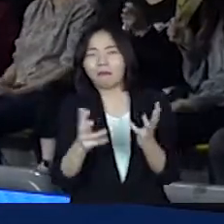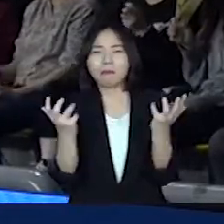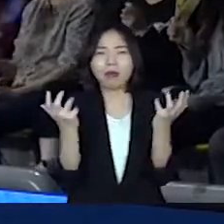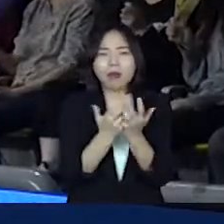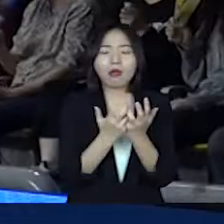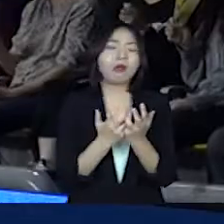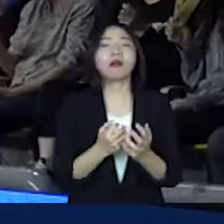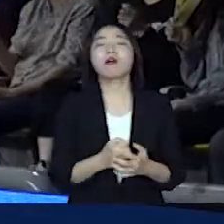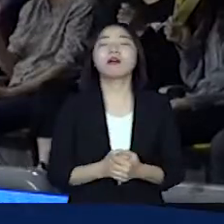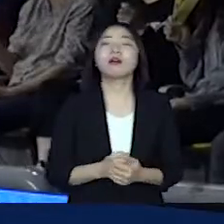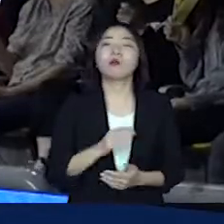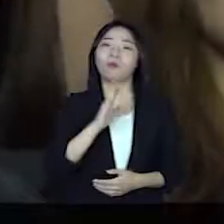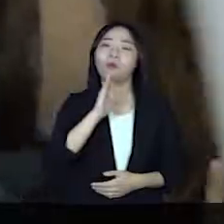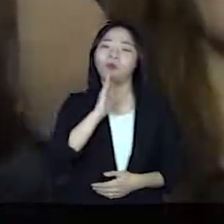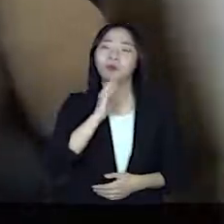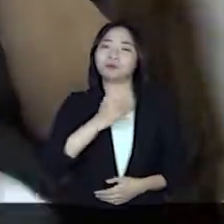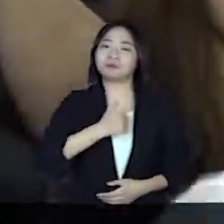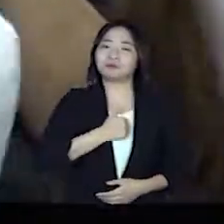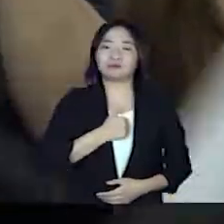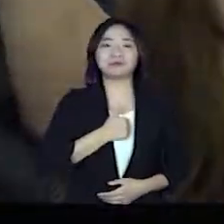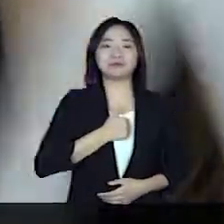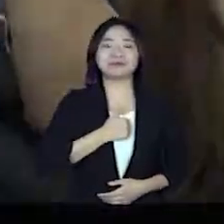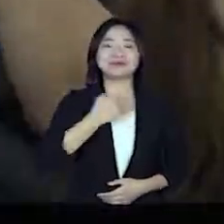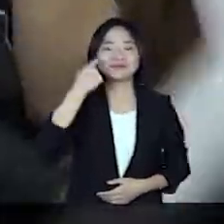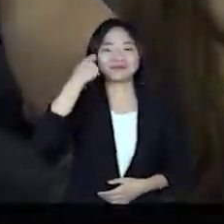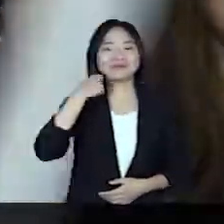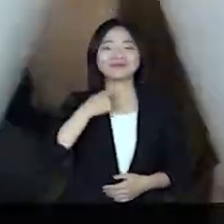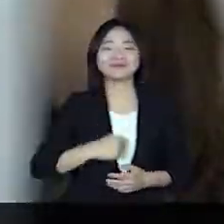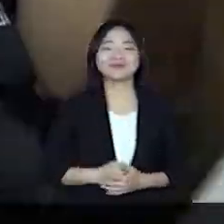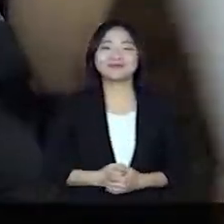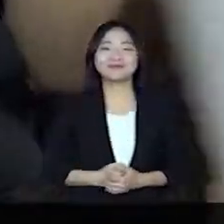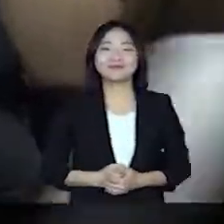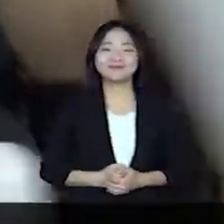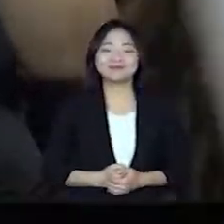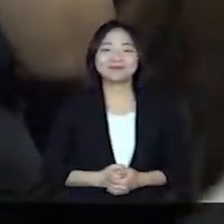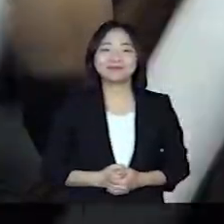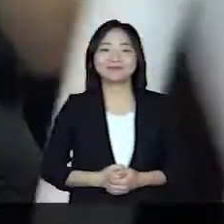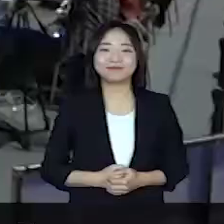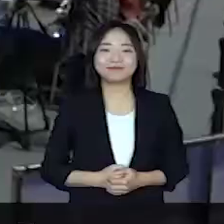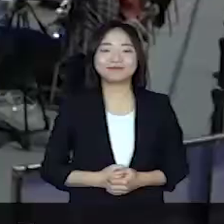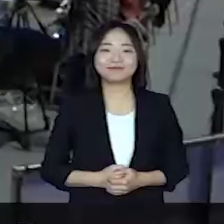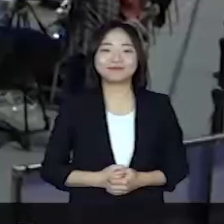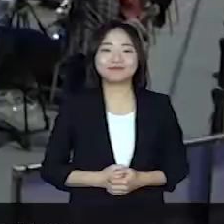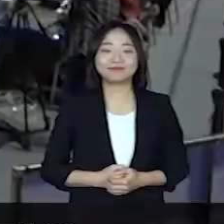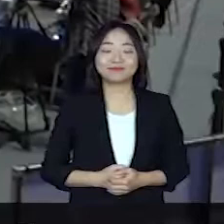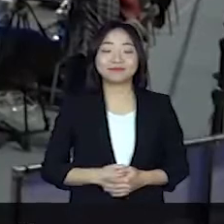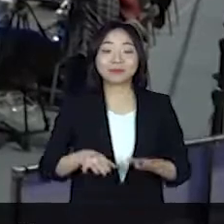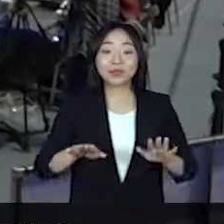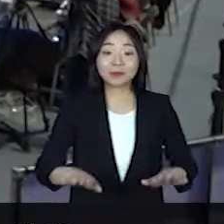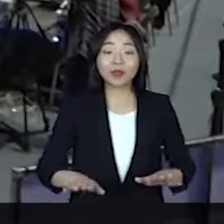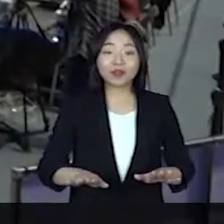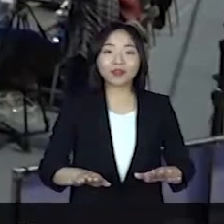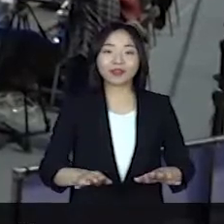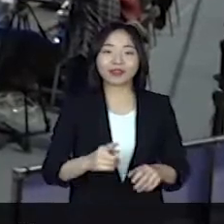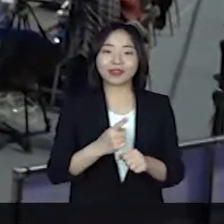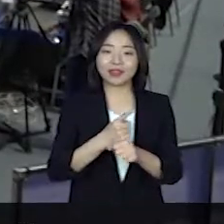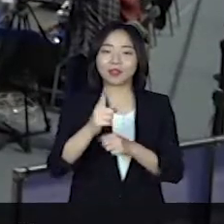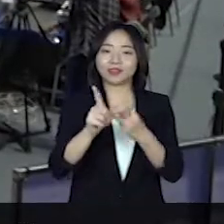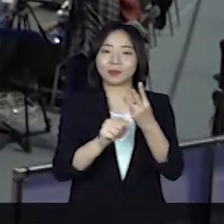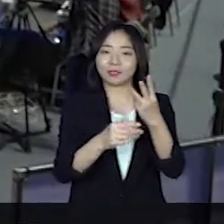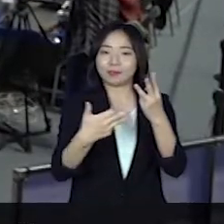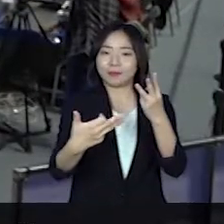몰려 배구특별시 천안의 위상을 다시 한번 느낄 수 있었습니다. 이번 V리그는 내년